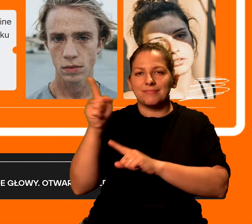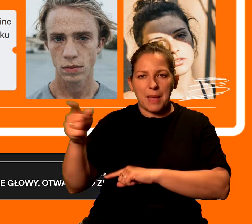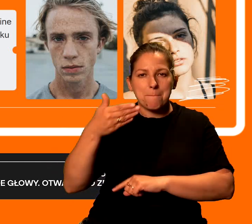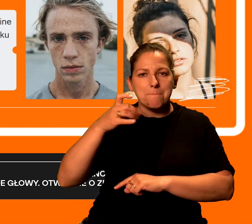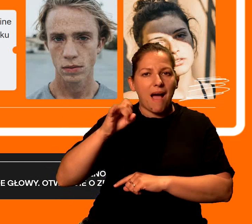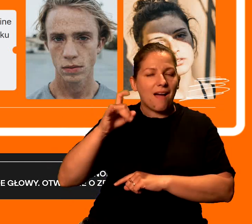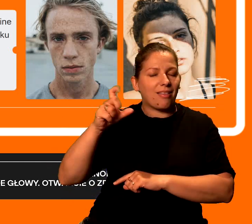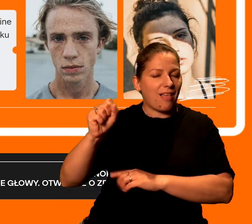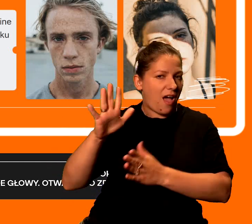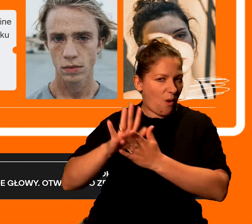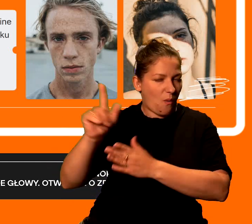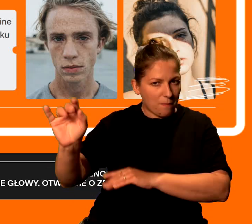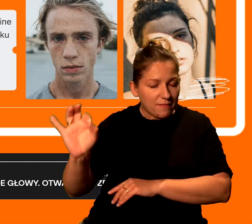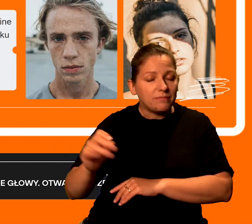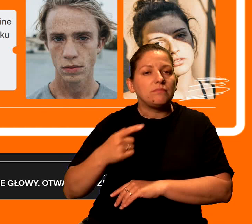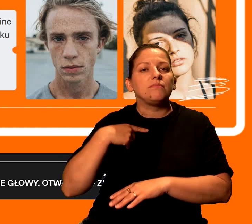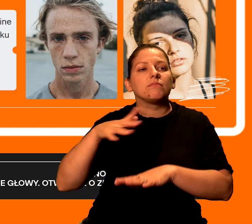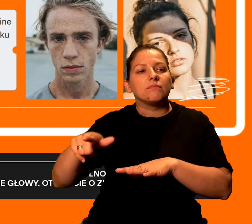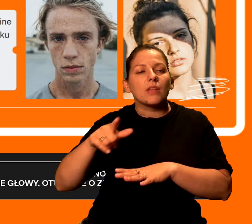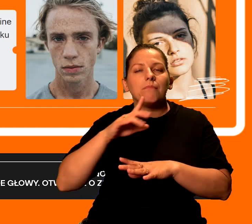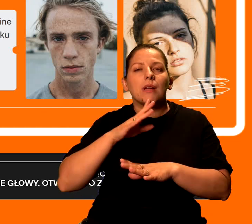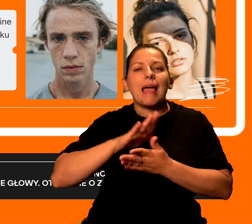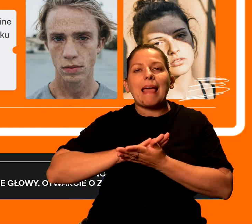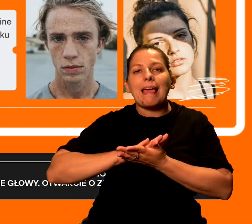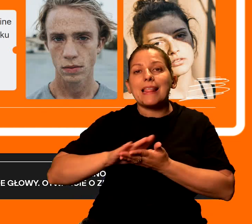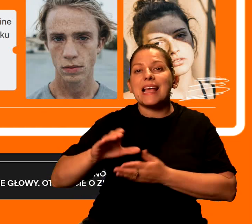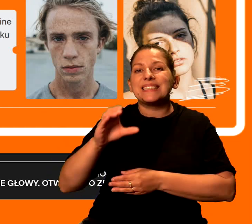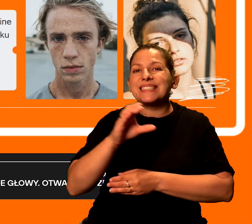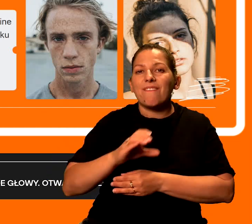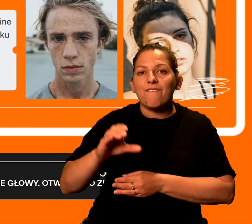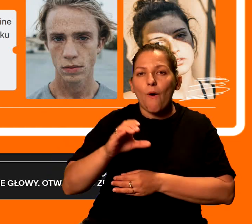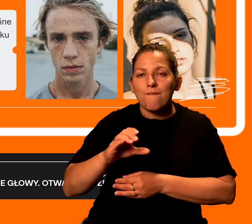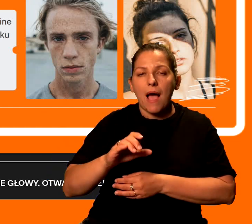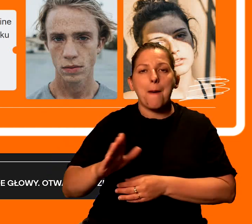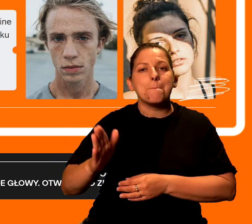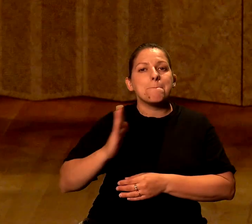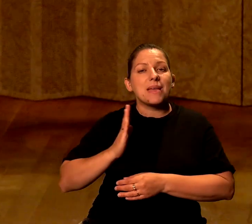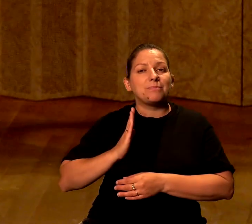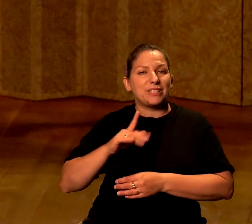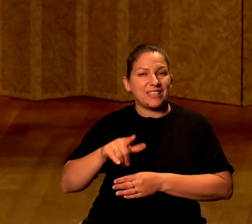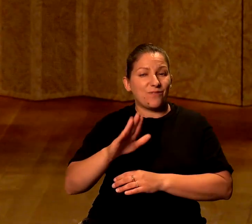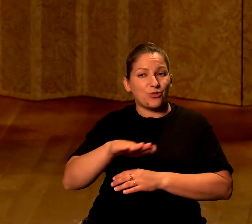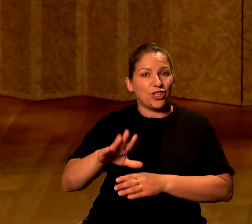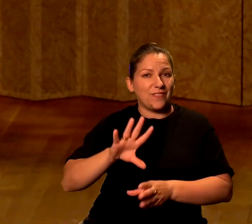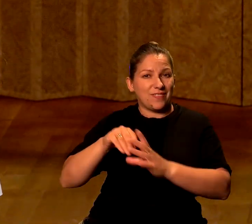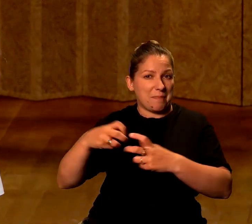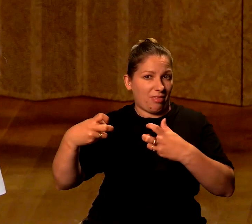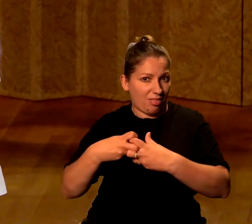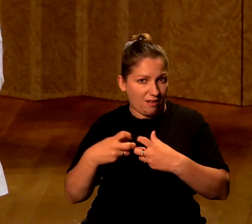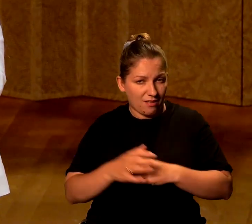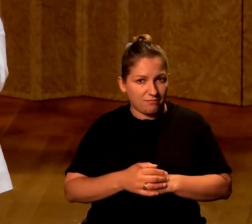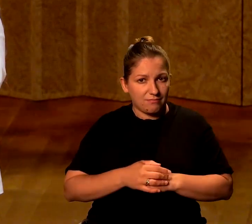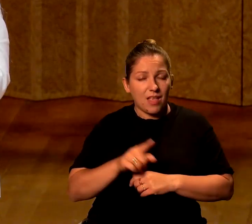Magdy, traktuje przede wszystkim o higienie cyfrowej i bezpieczeństwie dzieci w sieci. Te